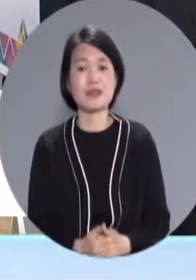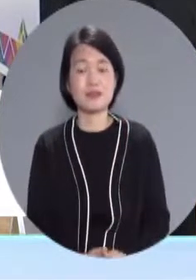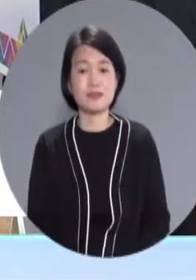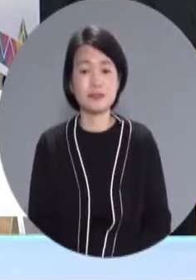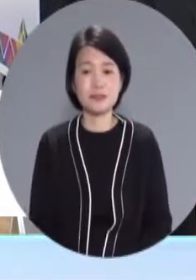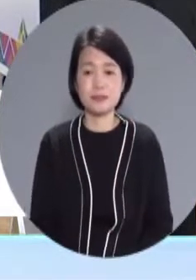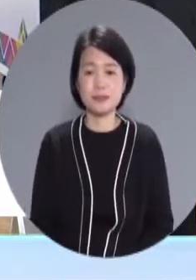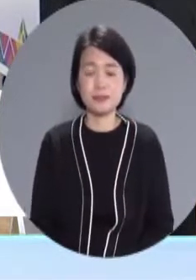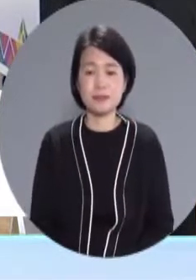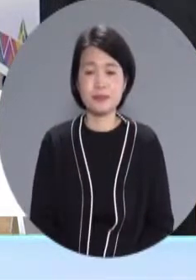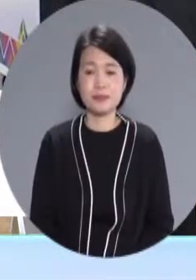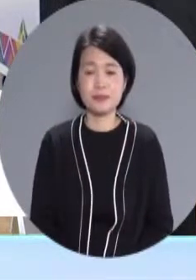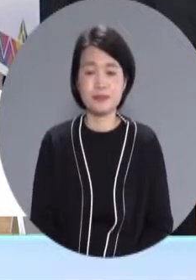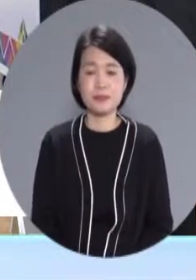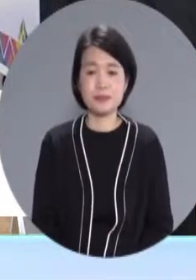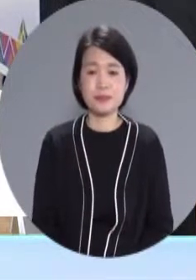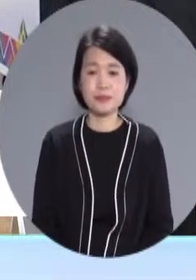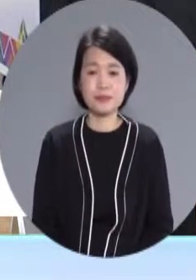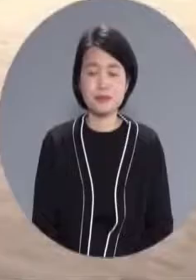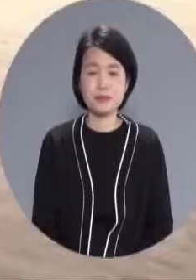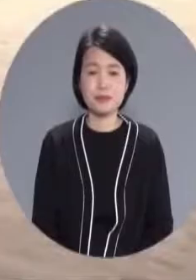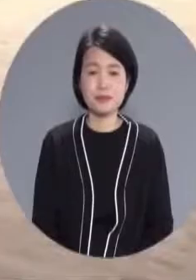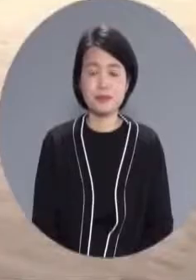있습니다 강소영 기사입니다